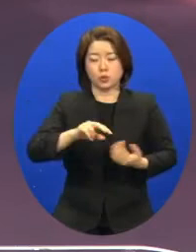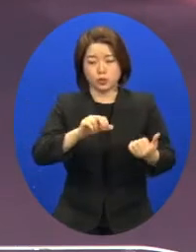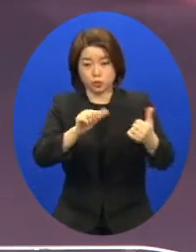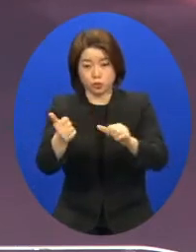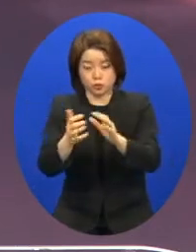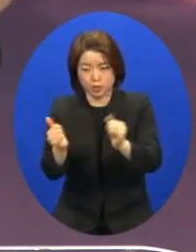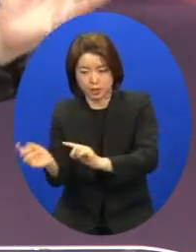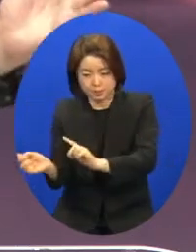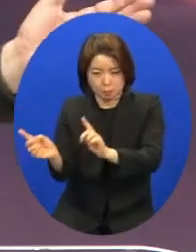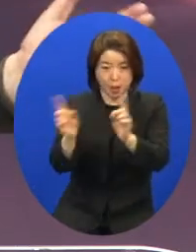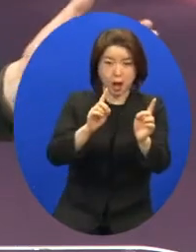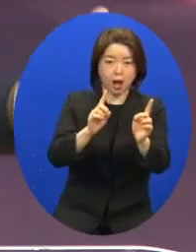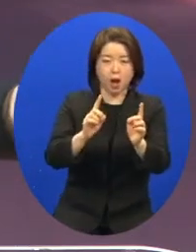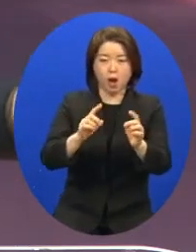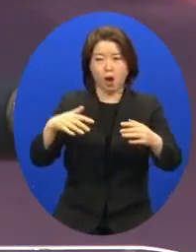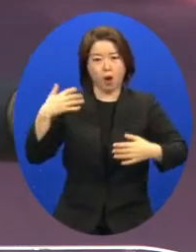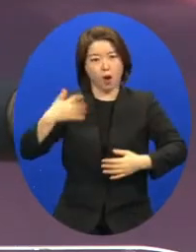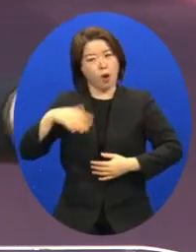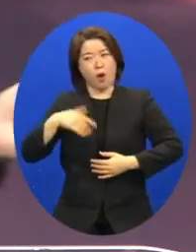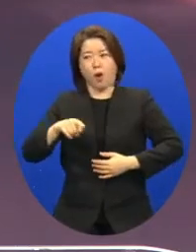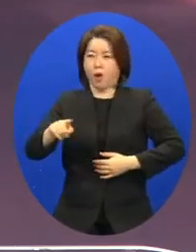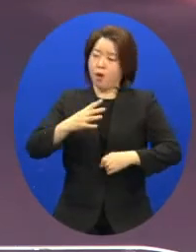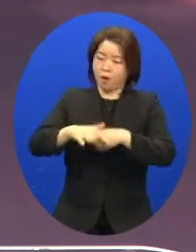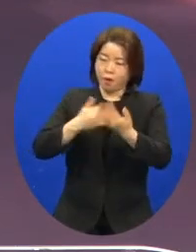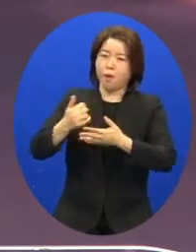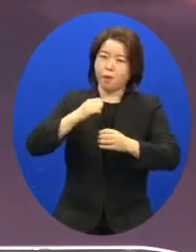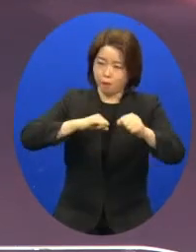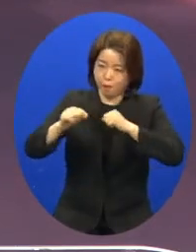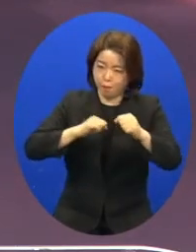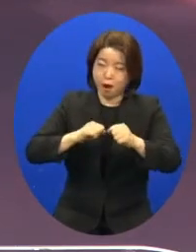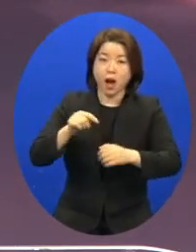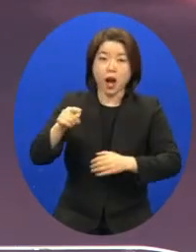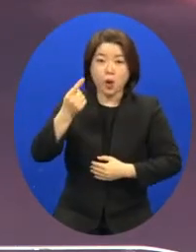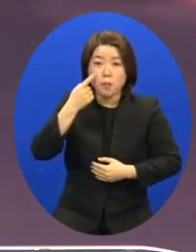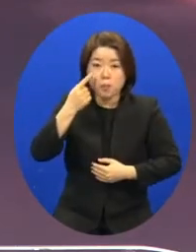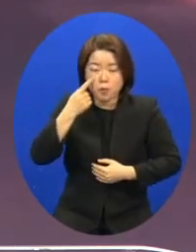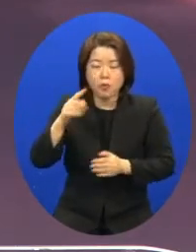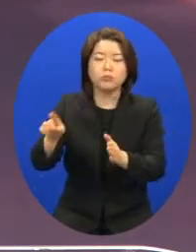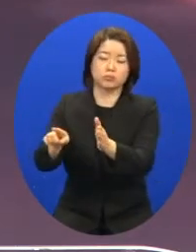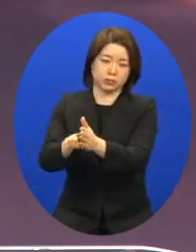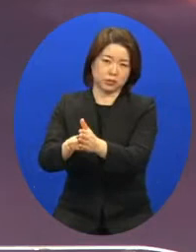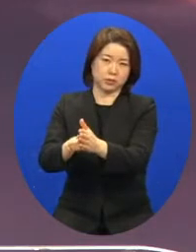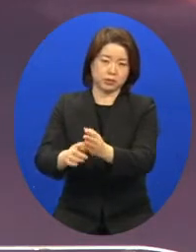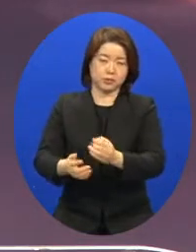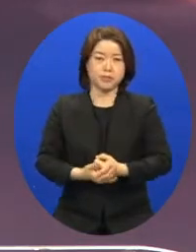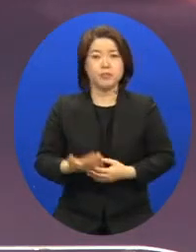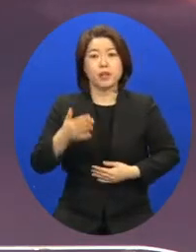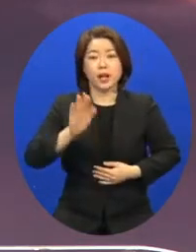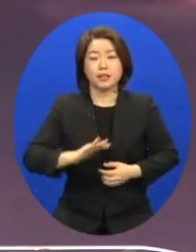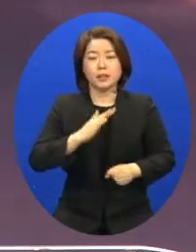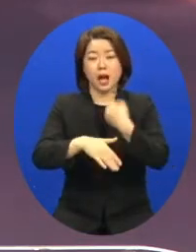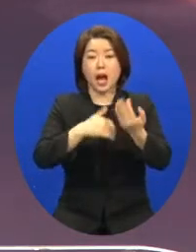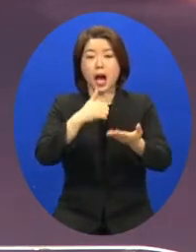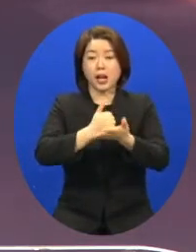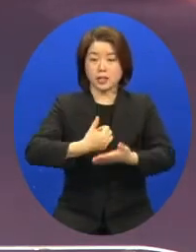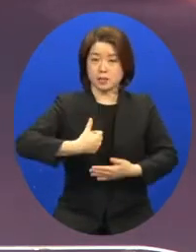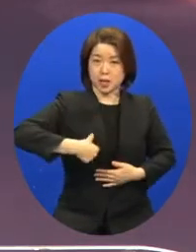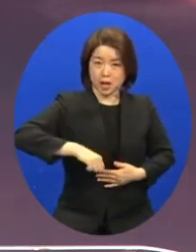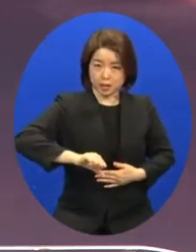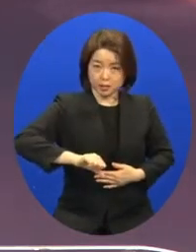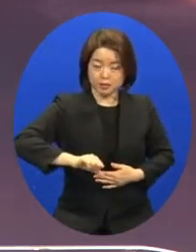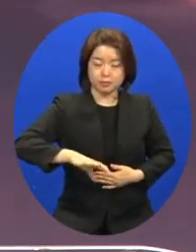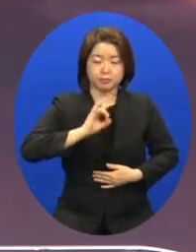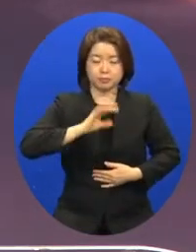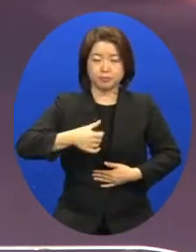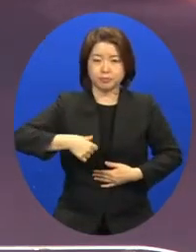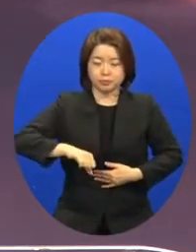와, 이건 진짜 하나님의 역사야. 그들은 그렇게 믿었습니다. 그런데 하나님의 아들